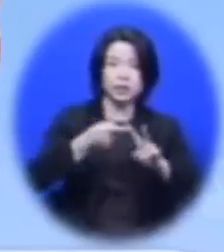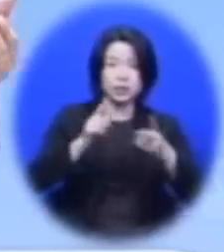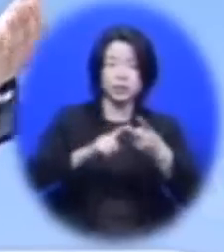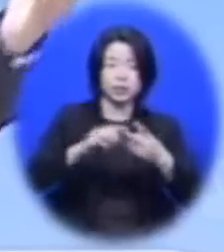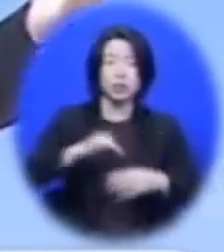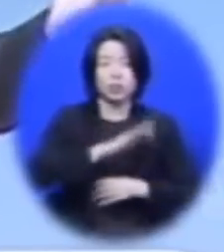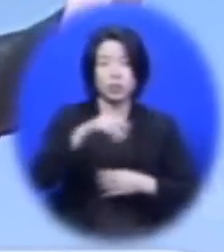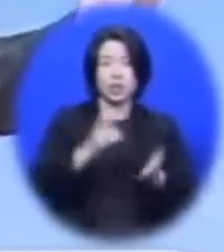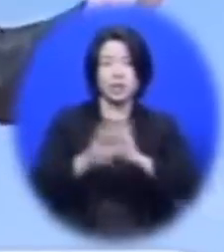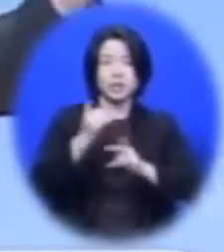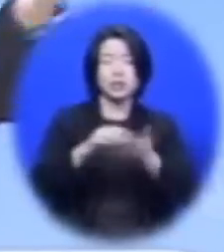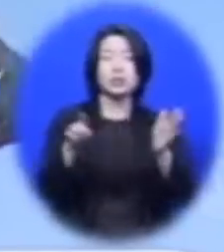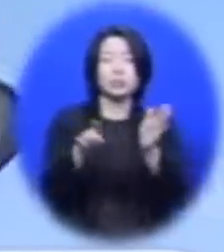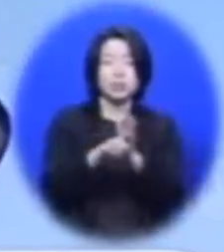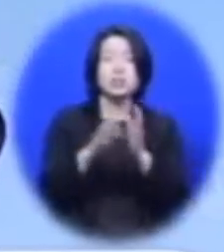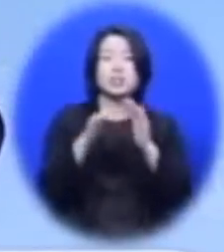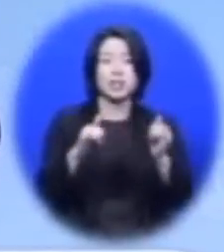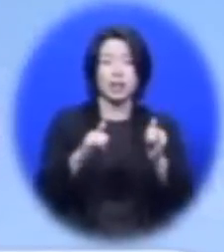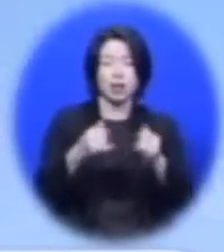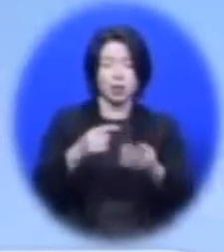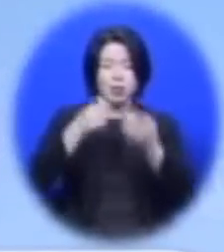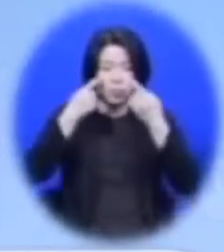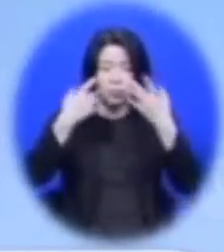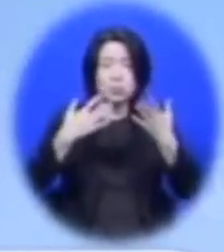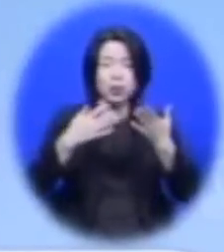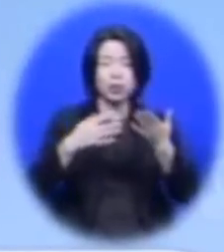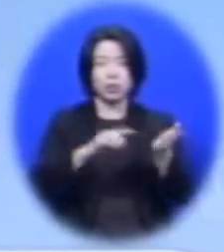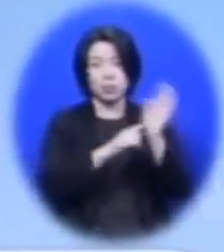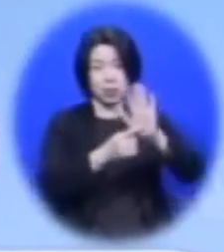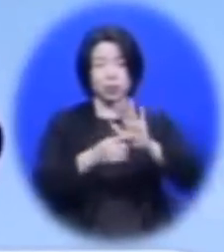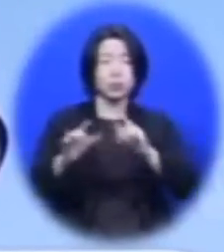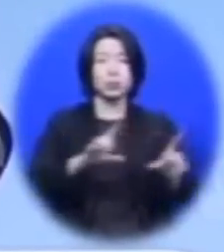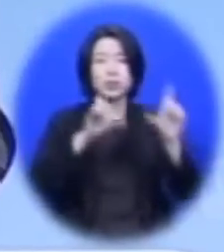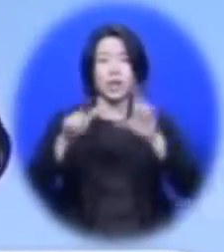사람입니다. 분명하게 우리 자신을 밝히고 사는 것은 중요하지요.